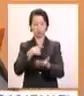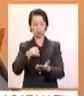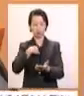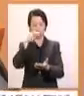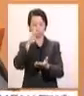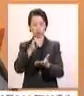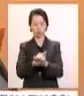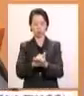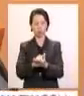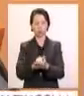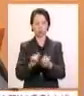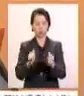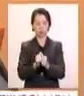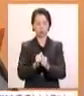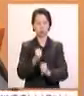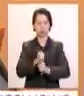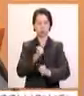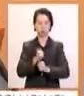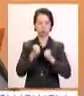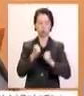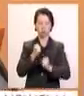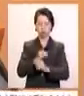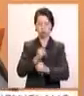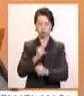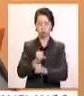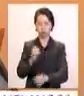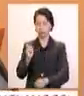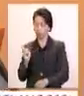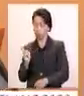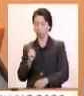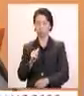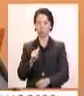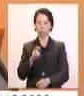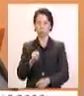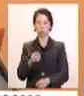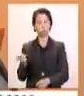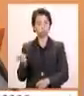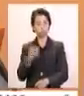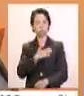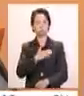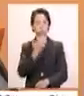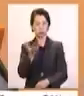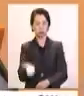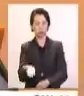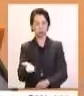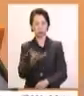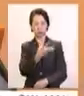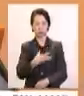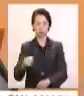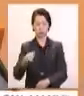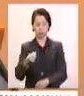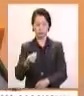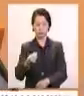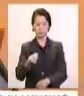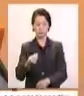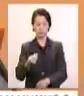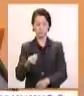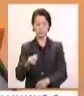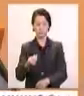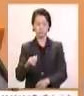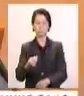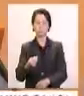saya yakin dengan kerja keras Tan Cheng Ho, komitmen dia, dan